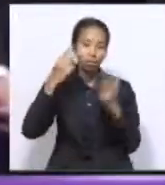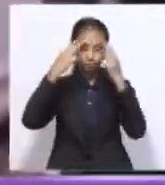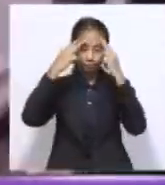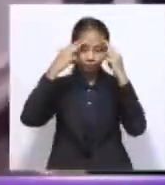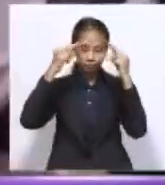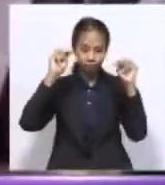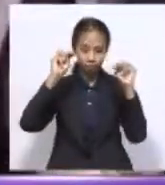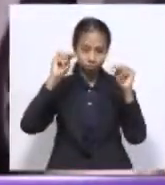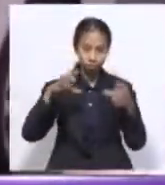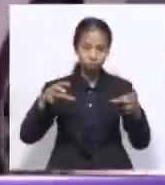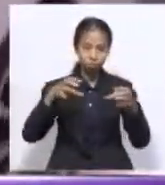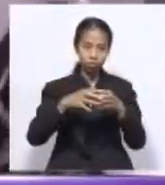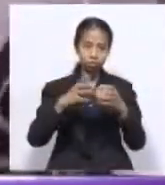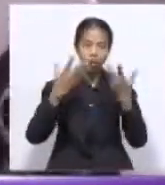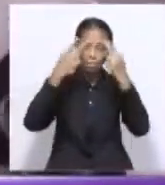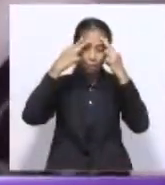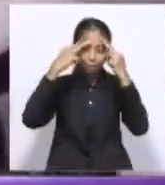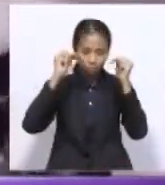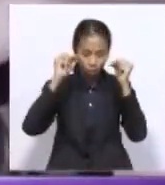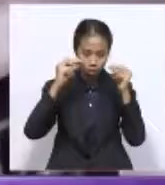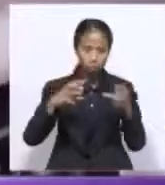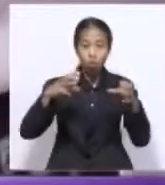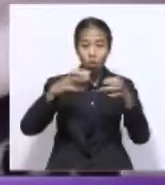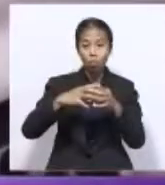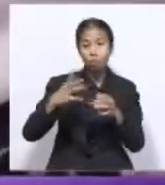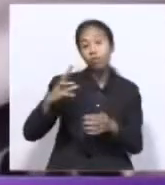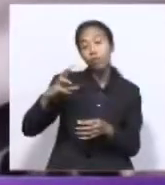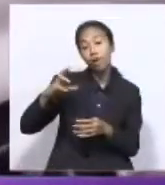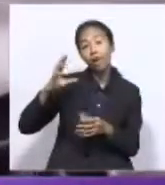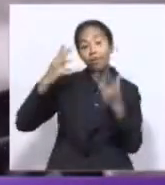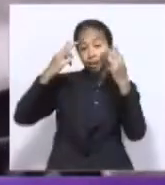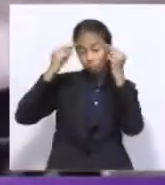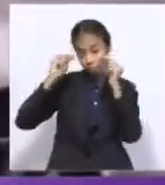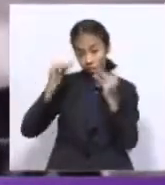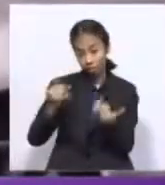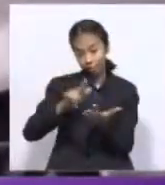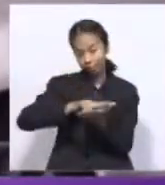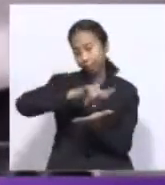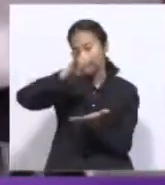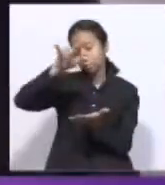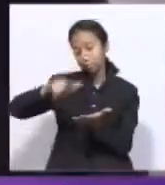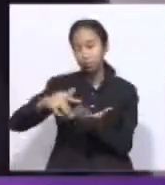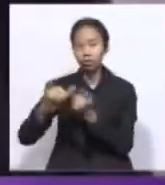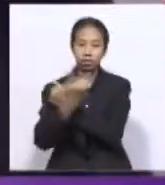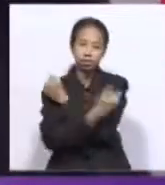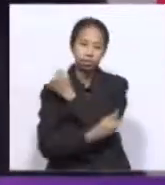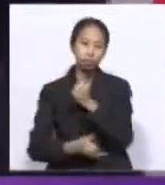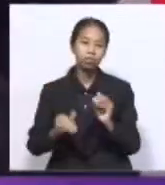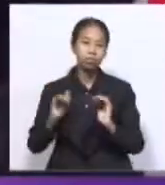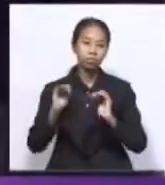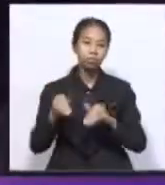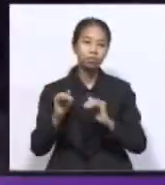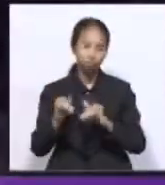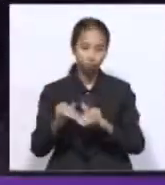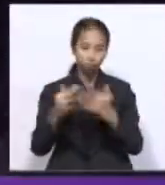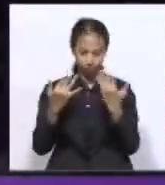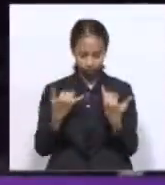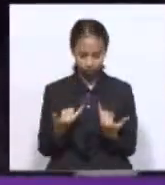านายกรัฐมนตรีและภริยาพร้อมคณะได้เดินทางถึงประเทศออสเตรเลียเป็นเรียบร้อยแล้วนะคะในเว